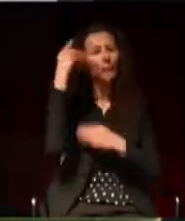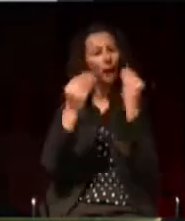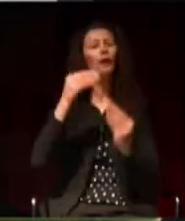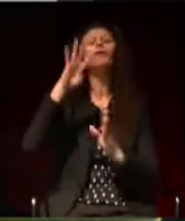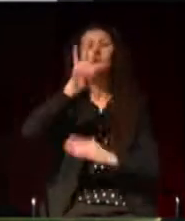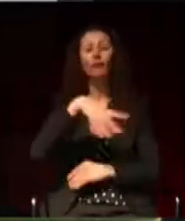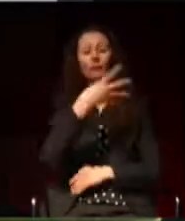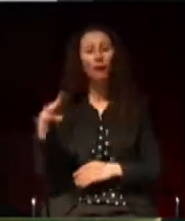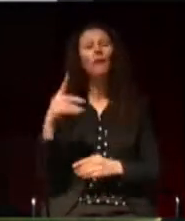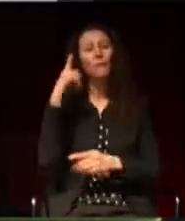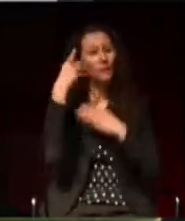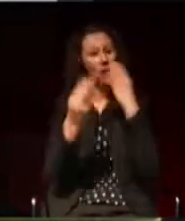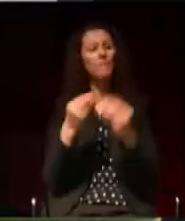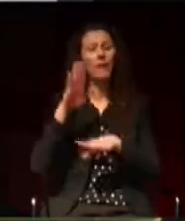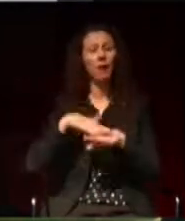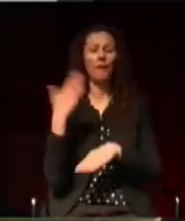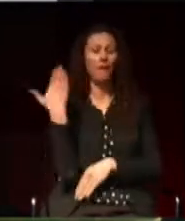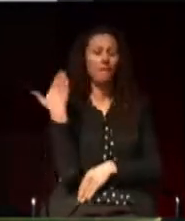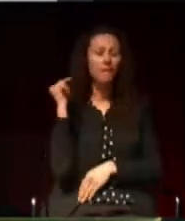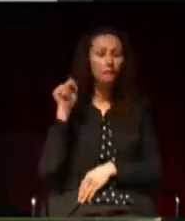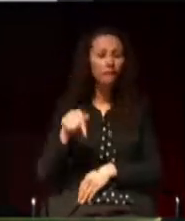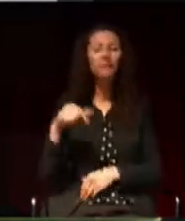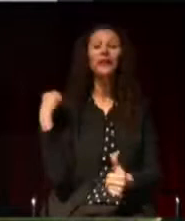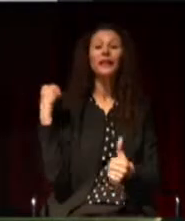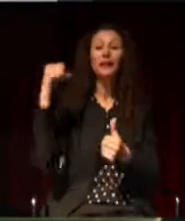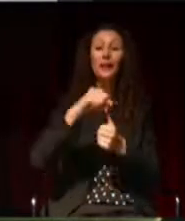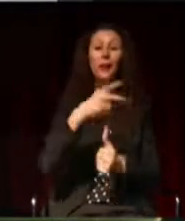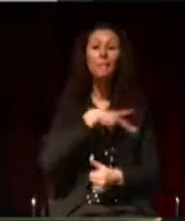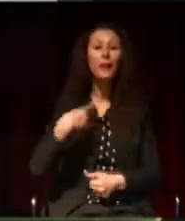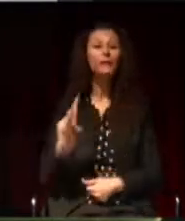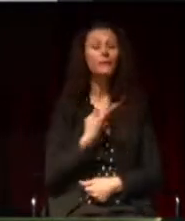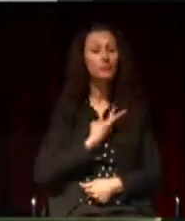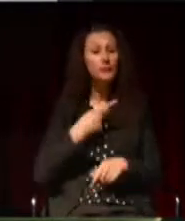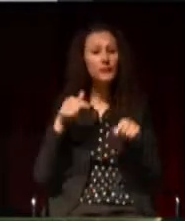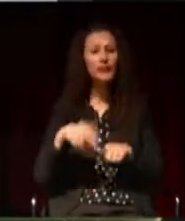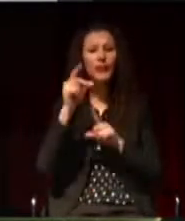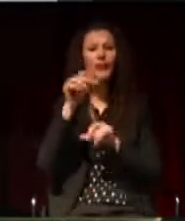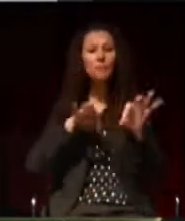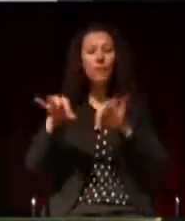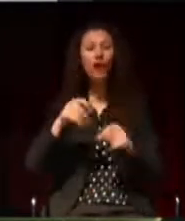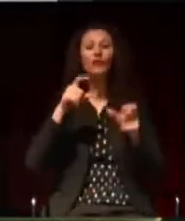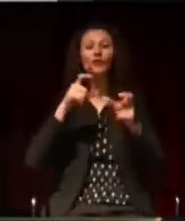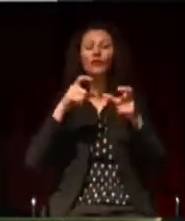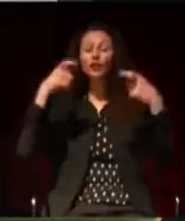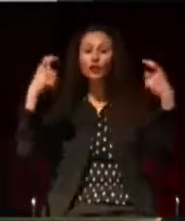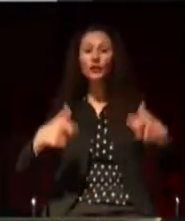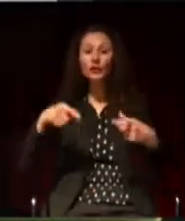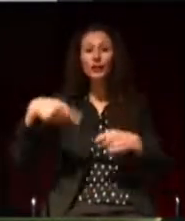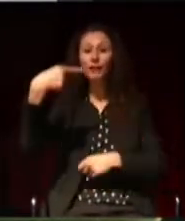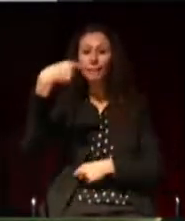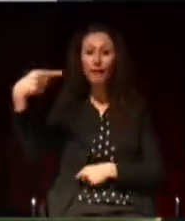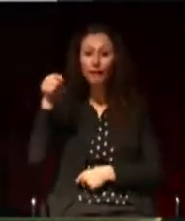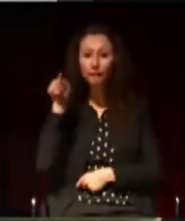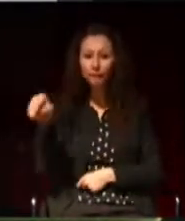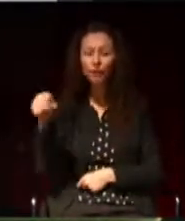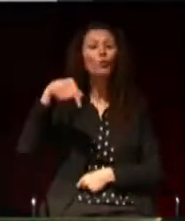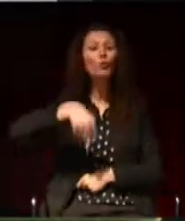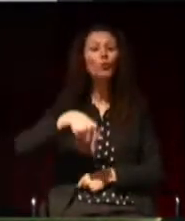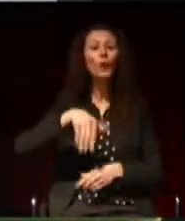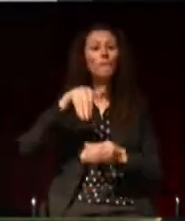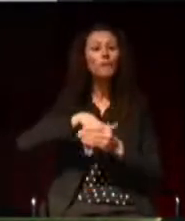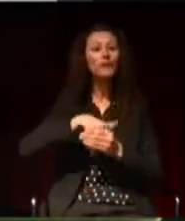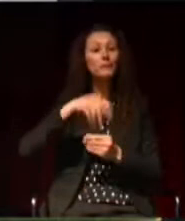detaylı bilgilendirmeler yapmıştık. Yine belediyemizin imar şehircilik dairesince